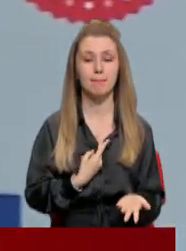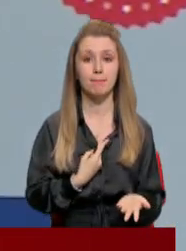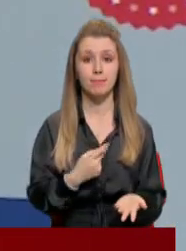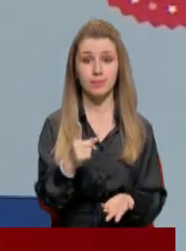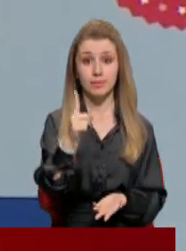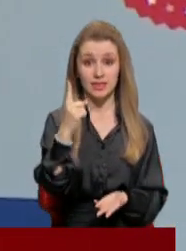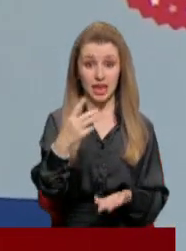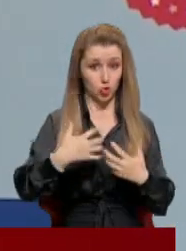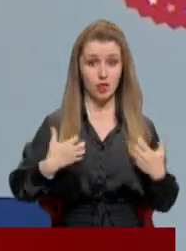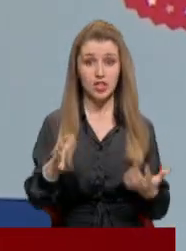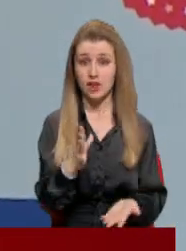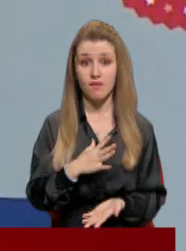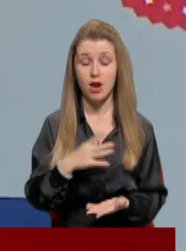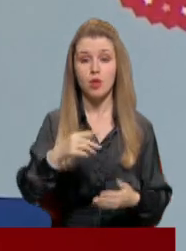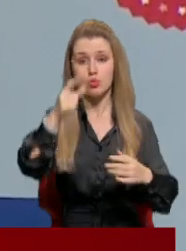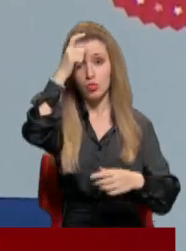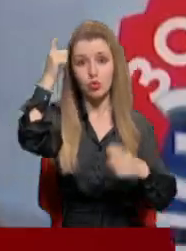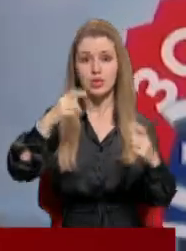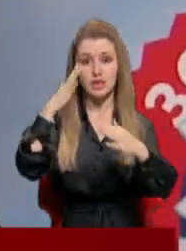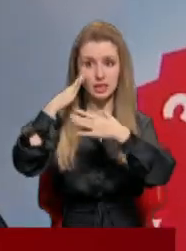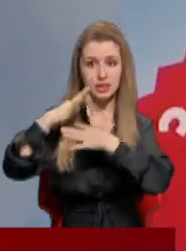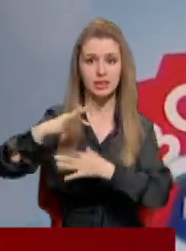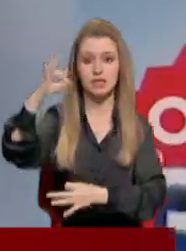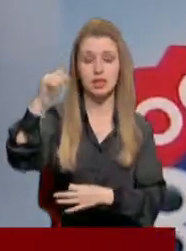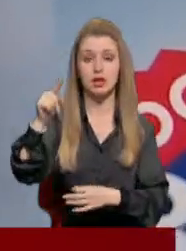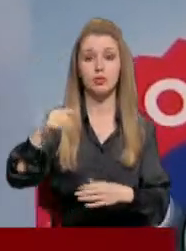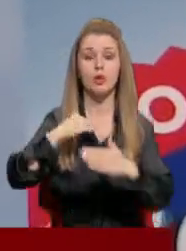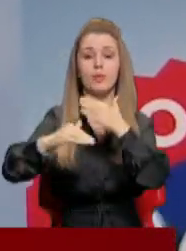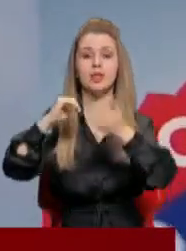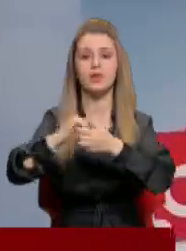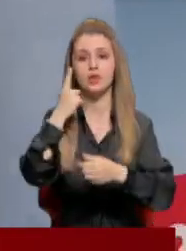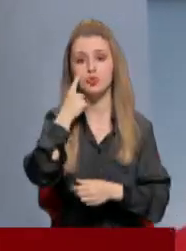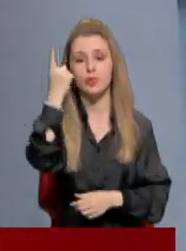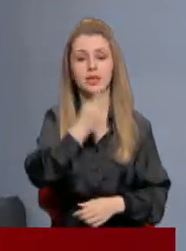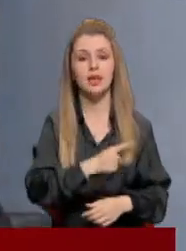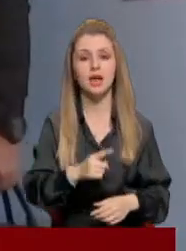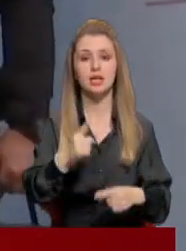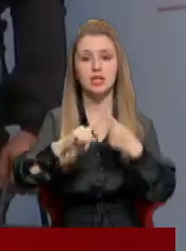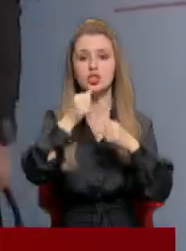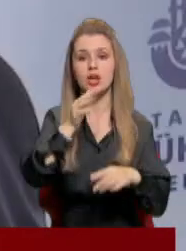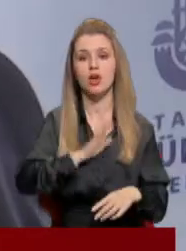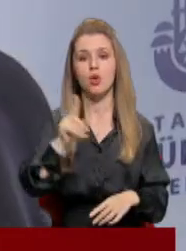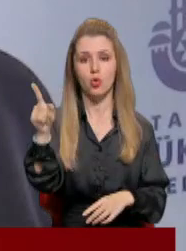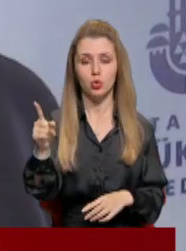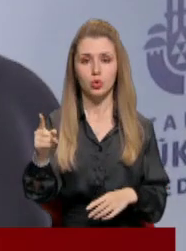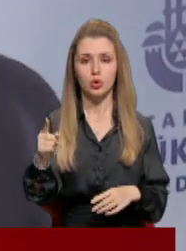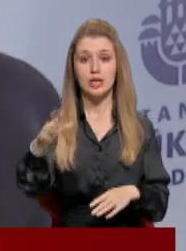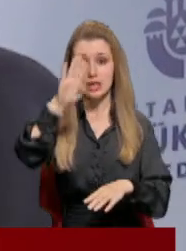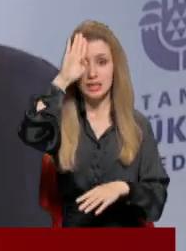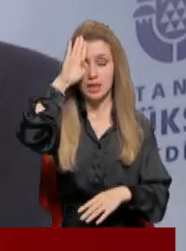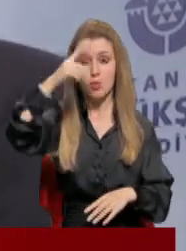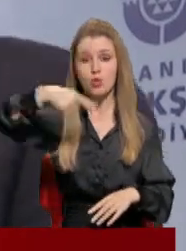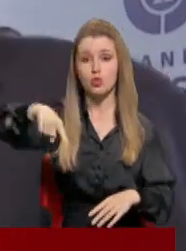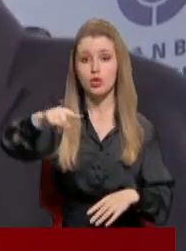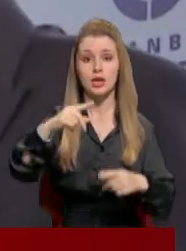tek güvencem bu ülkenin insanları. Millet İttifakı'nın Cumhurbaşkanı adayı Kemal Kılıçdaroğlu,